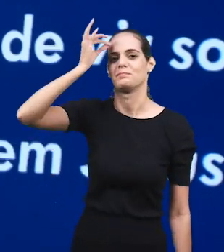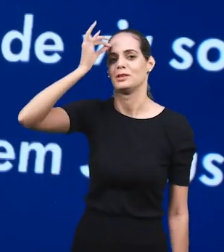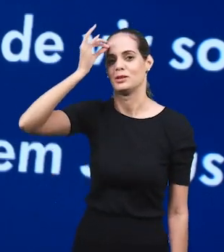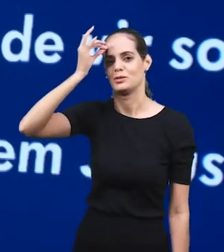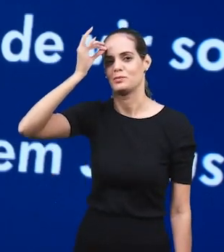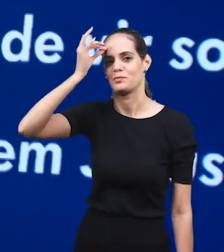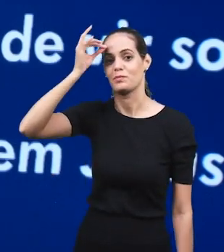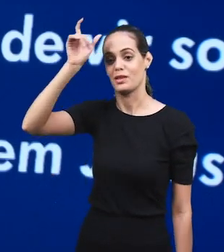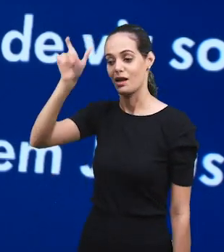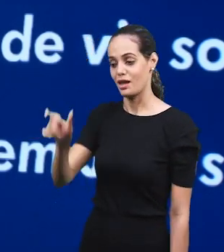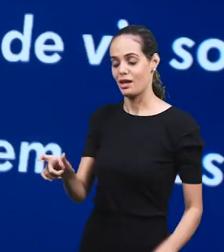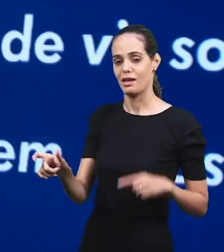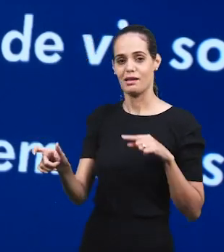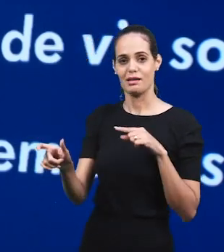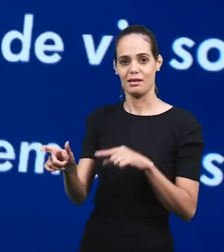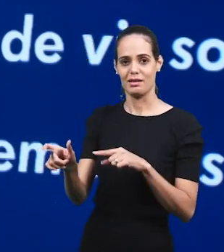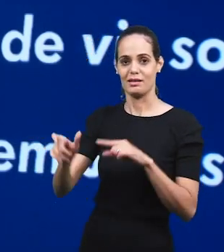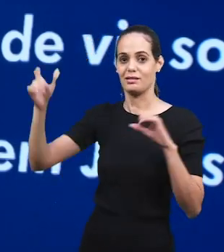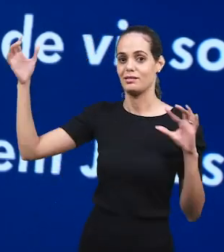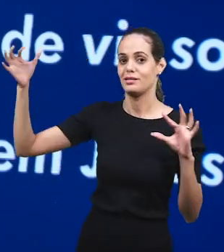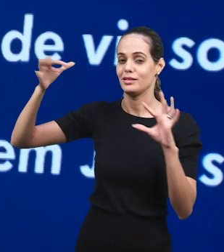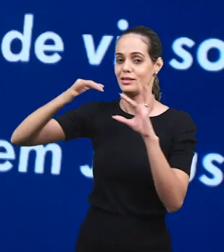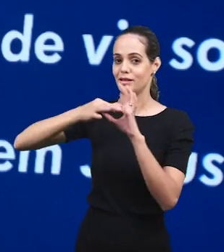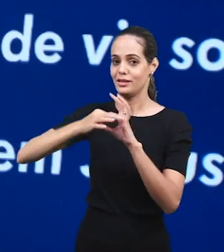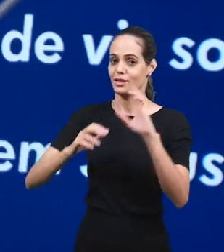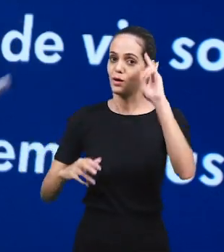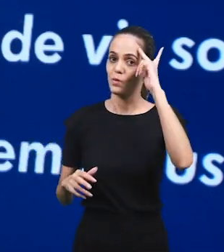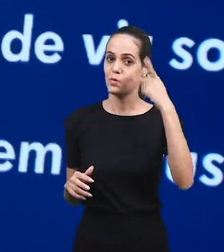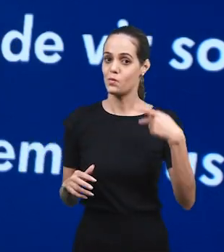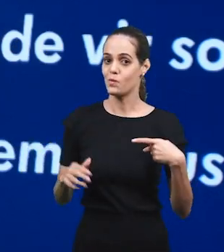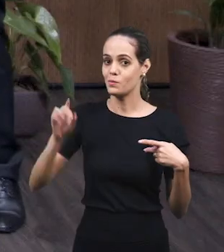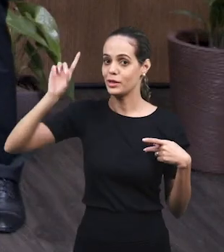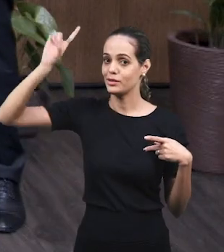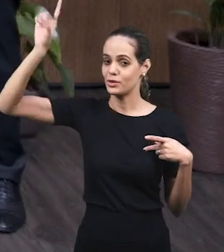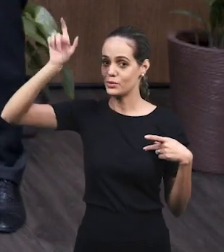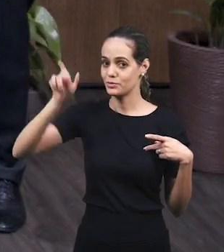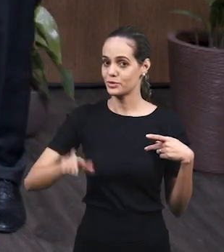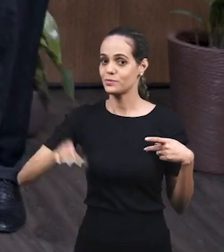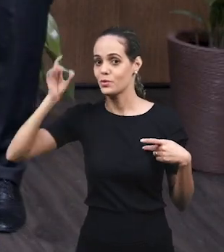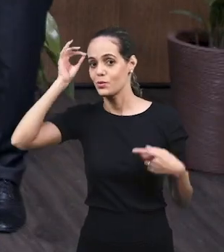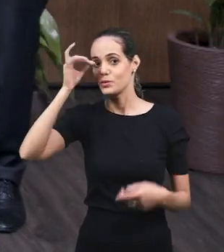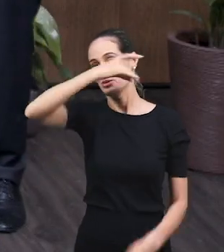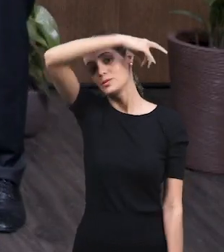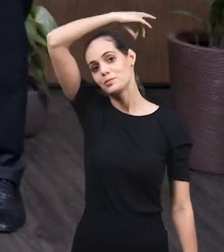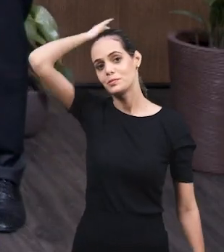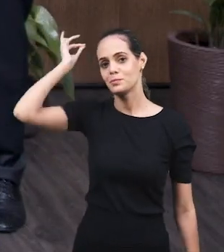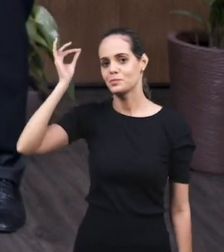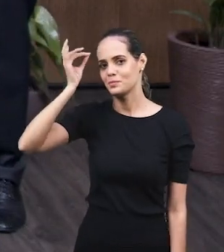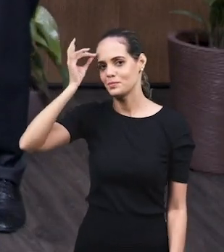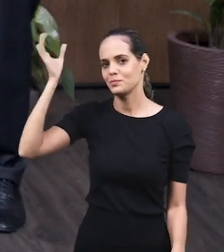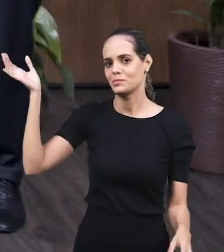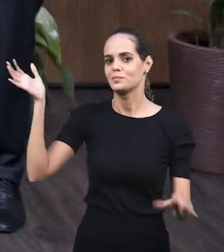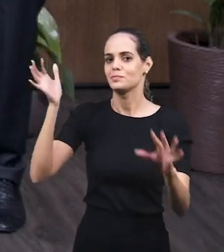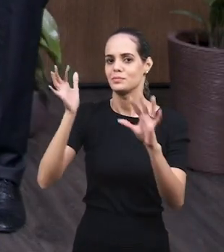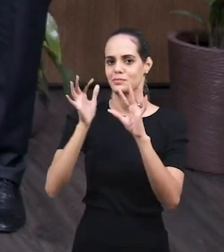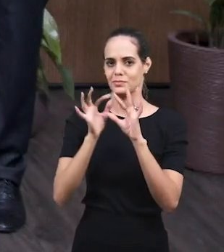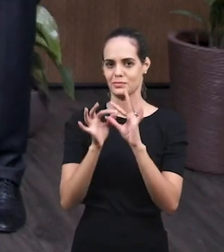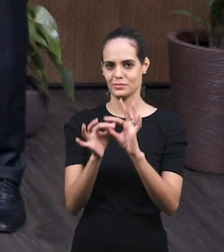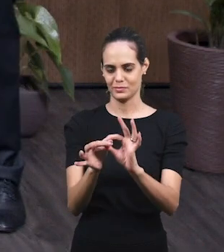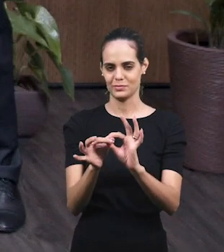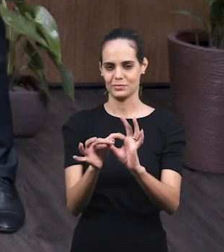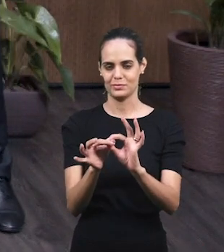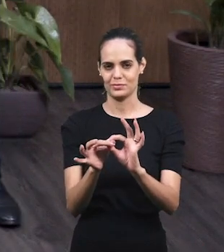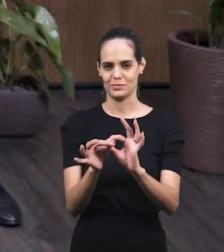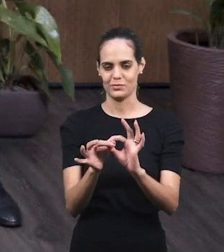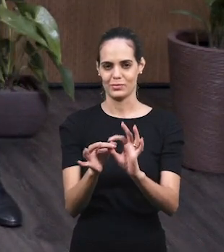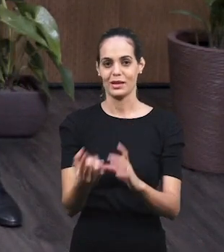seraient liés par le Saint-Esprit, qui est l'élément de liaison entre l'homme et Dieu. Et